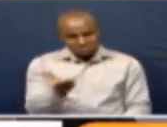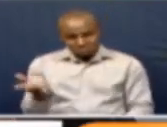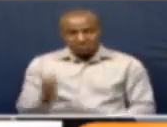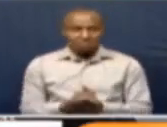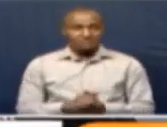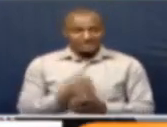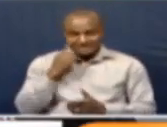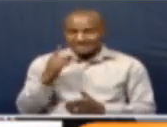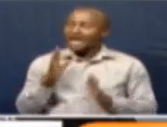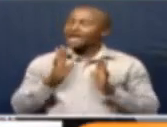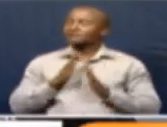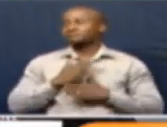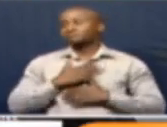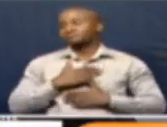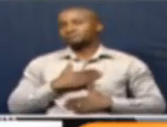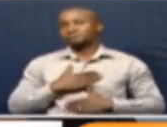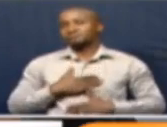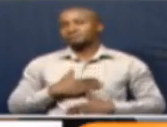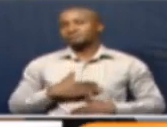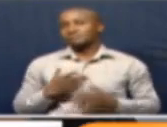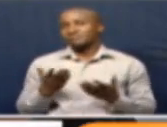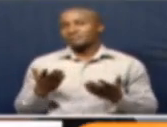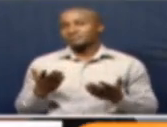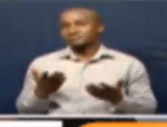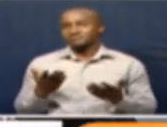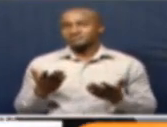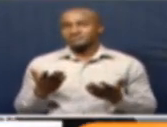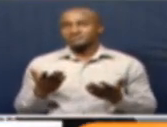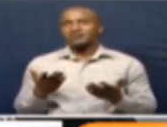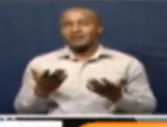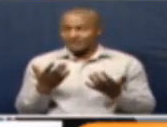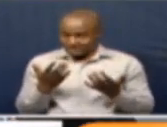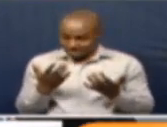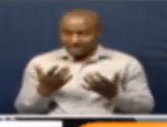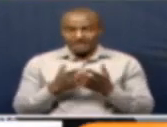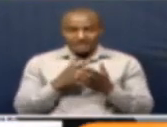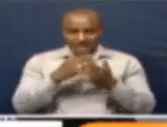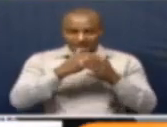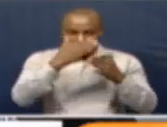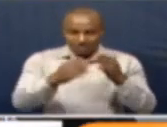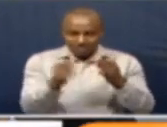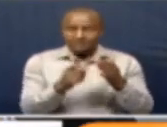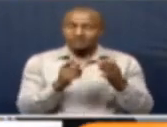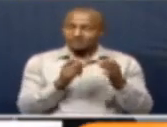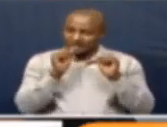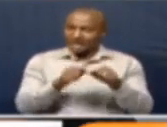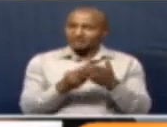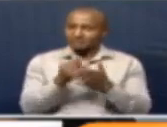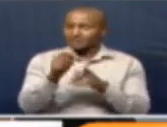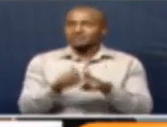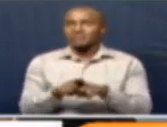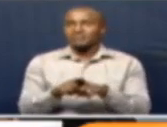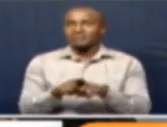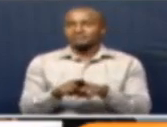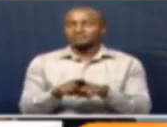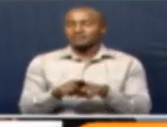Umuone kama siku atasemaje. Huenda ikafika mwisho wa mwezi akasema haya mke wangu na mimi leo nataka kufanya nini, kukufanyia shopping. Manake zawadi ndio huongeza